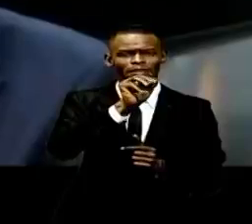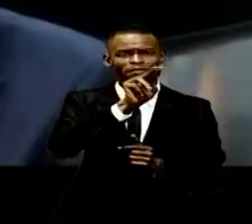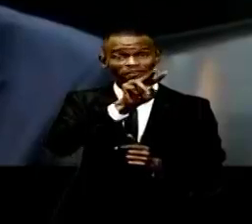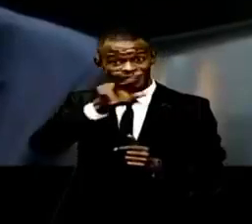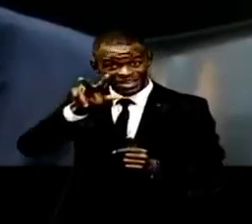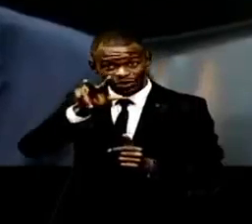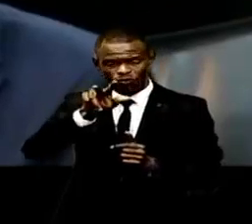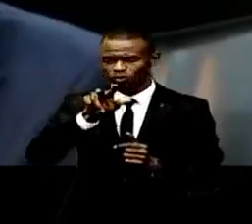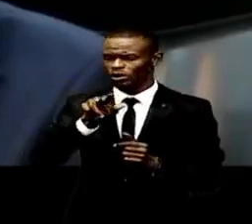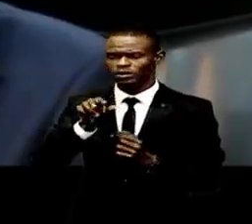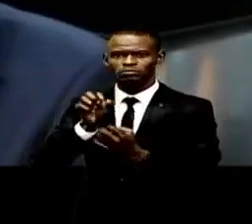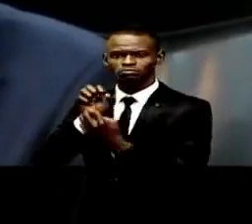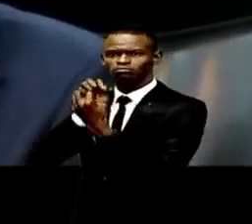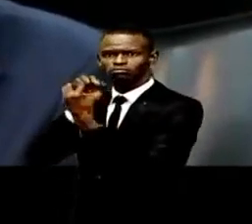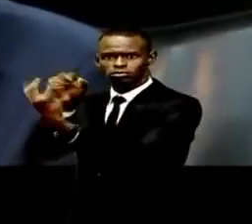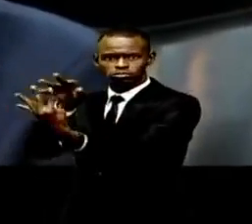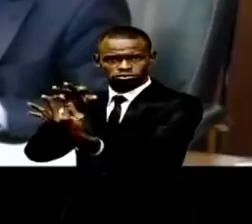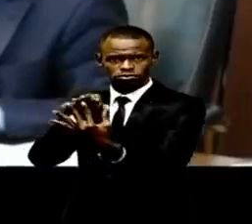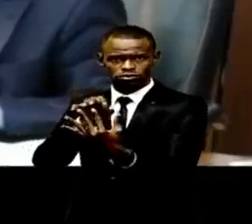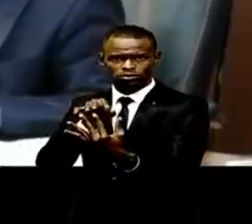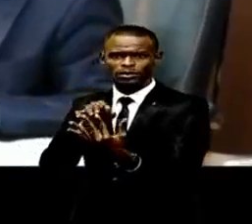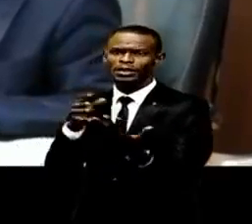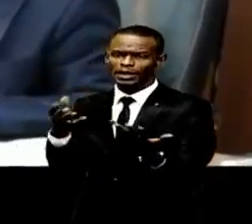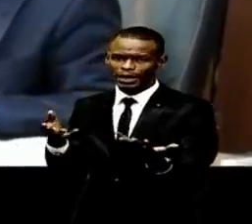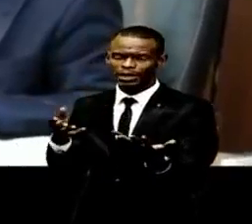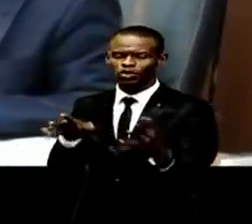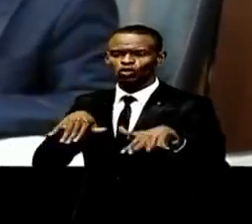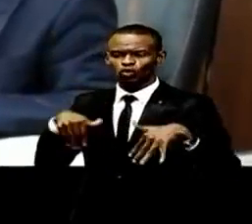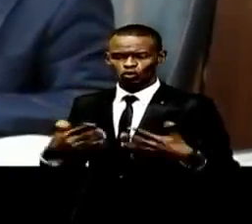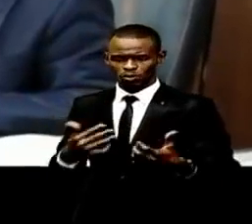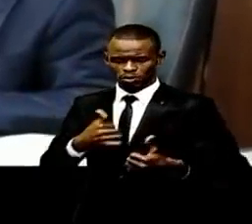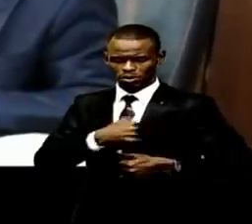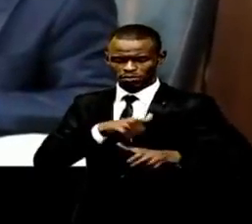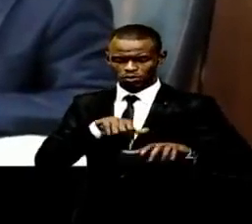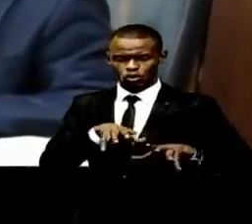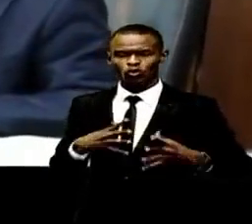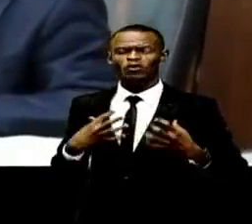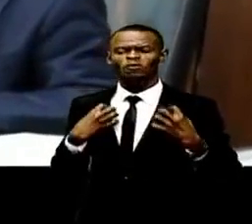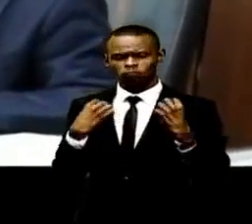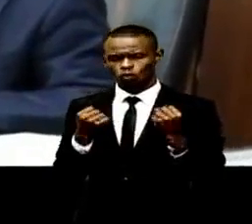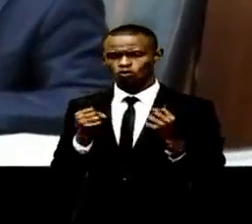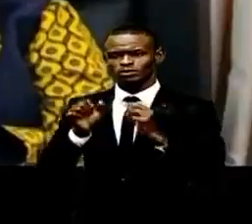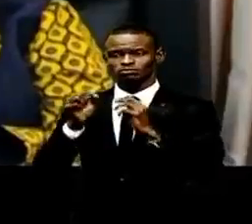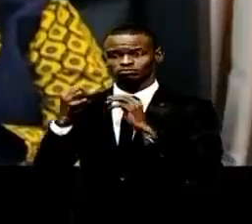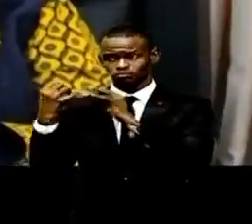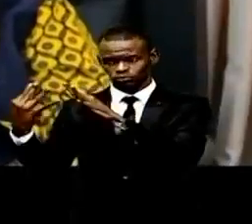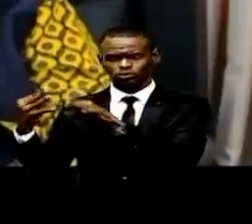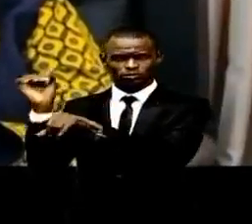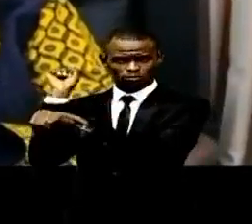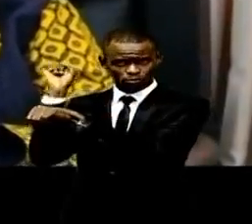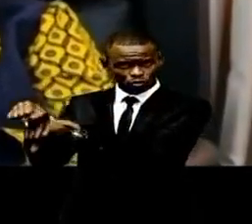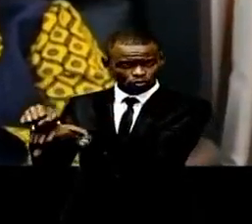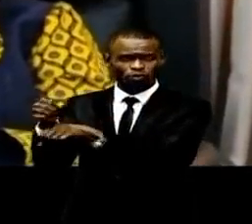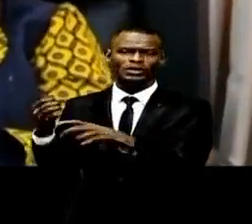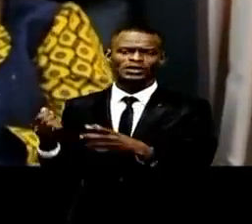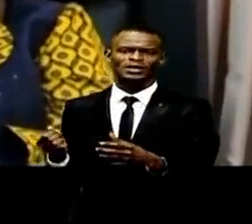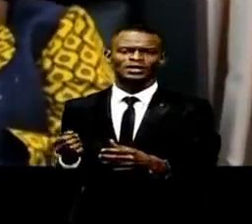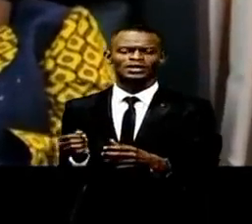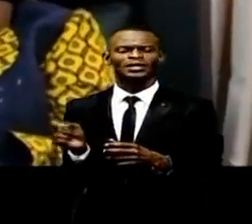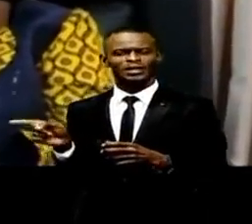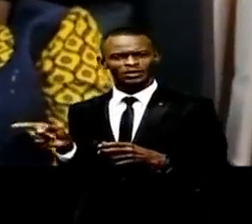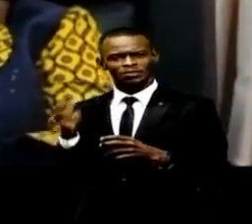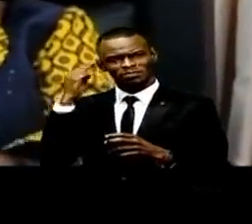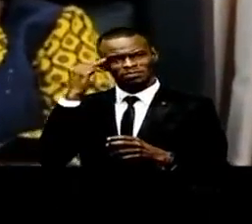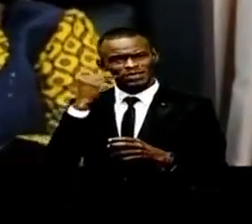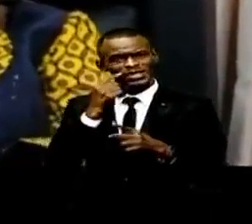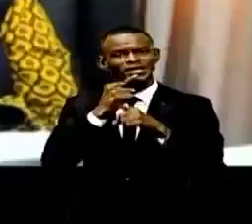événements. Il a soutenu de manière non équivoque, au regard des effets militaires trouvés sur terrain, que